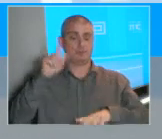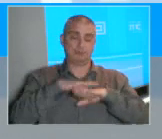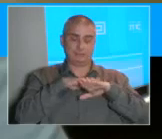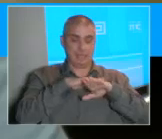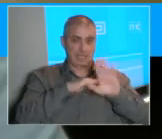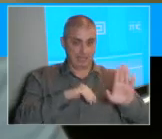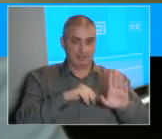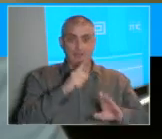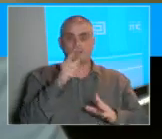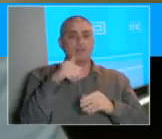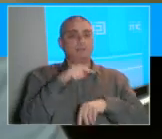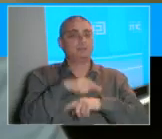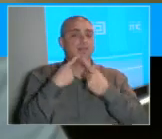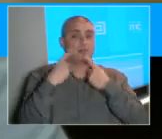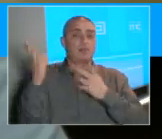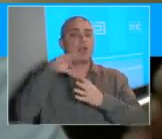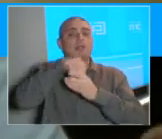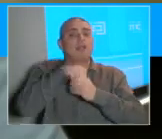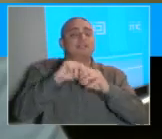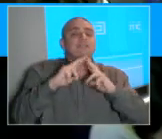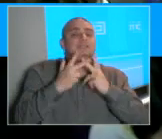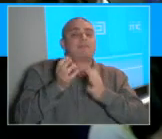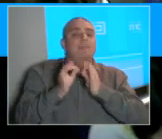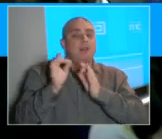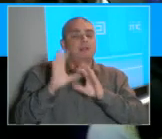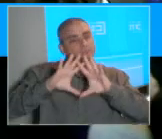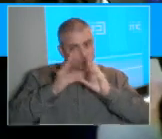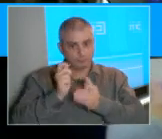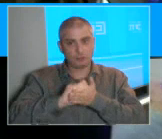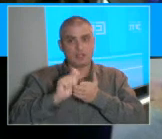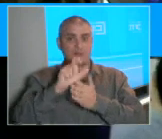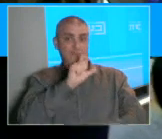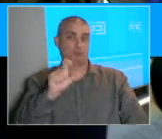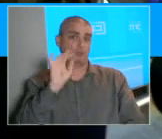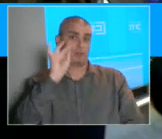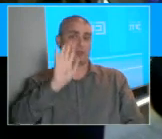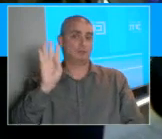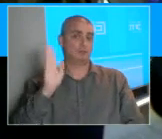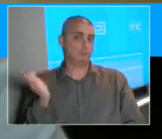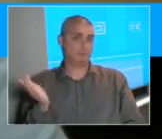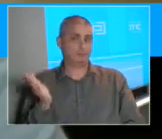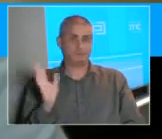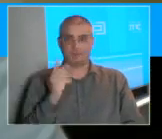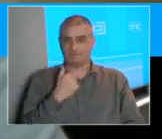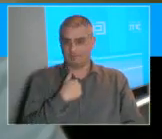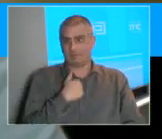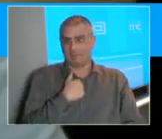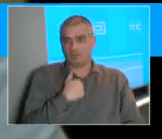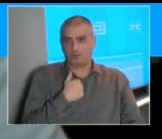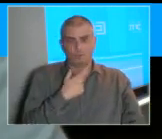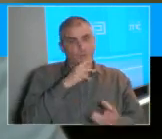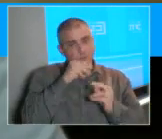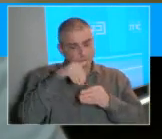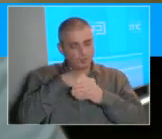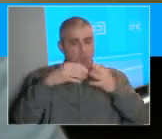סליחה. ובמהלך הדיונים הייתה חלק מצוות הפרקליטים שגיבש את כתב האישום נגד בנימין נתניהו. ואם אנחנו הולכים אל